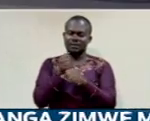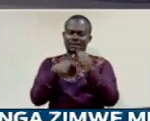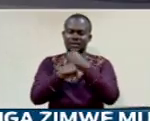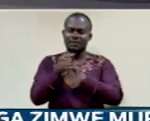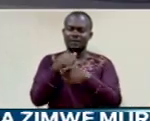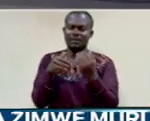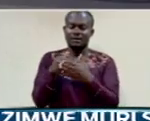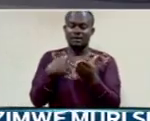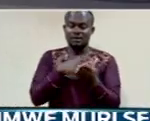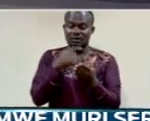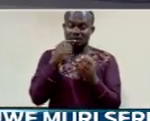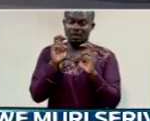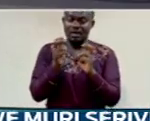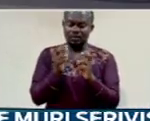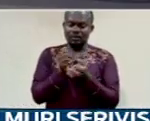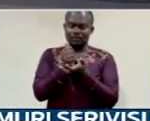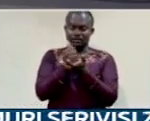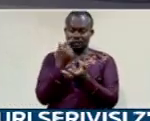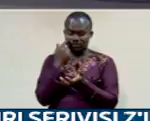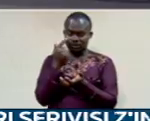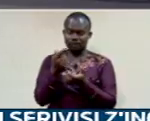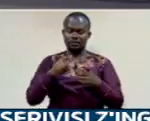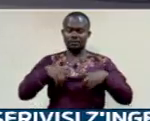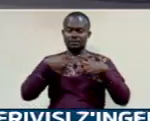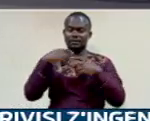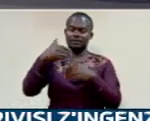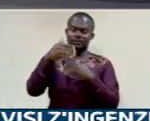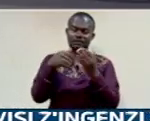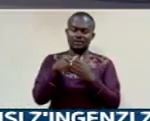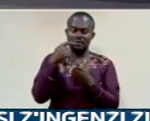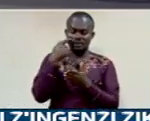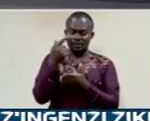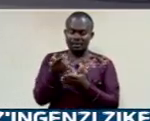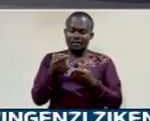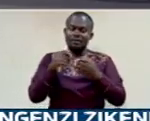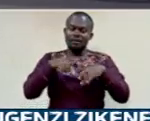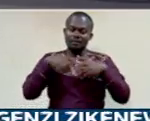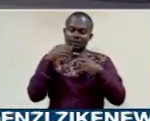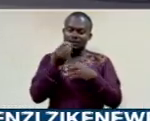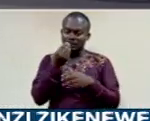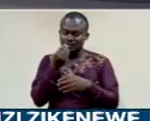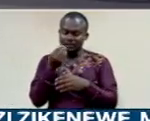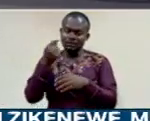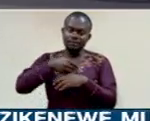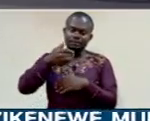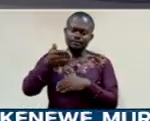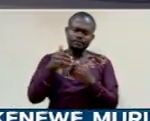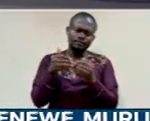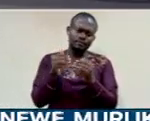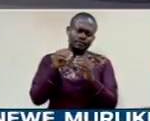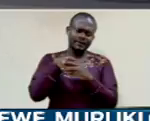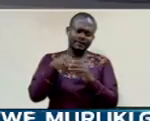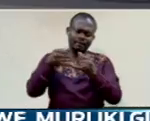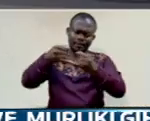imirimo, navuga ngo ibinjiriza ubuzima buri munsi, ibinjiriza icyo kubaho, icyo kurya umunsi ku wundi. Kujya